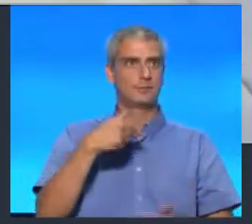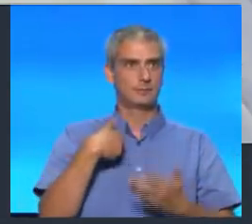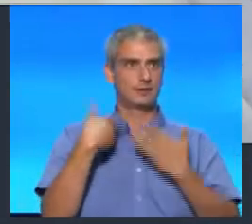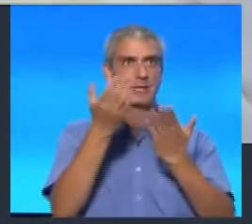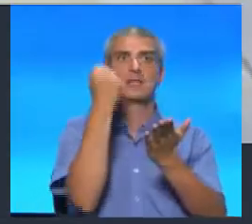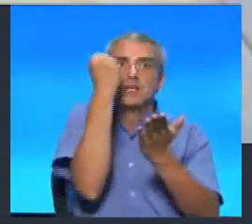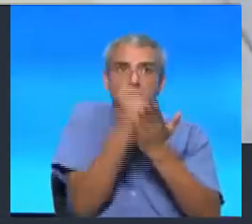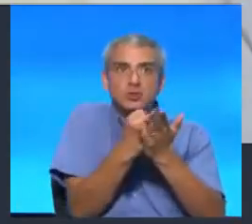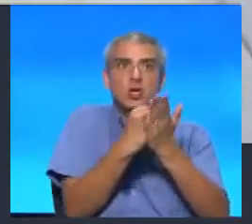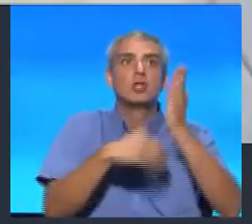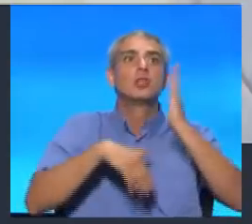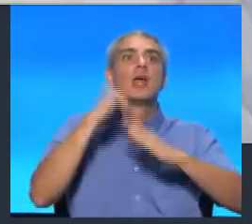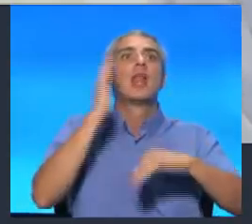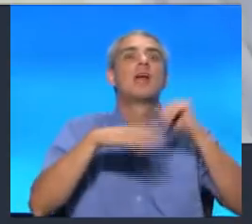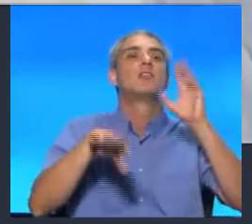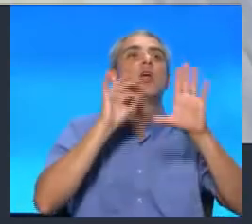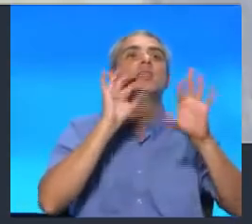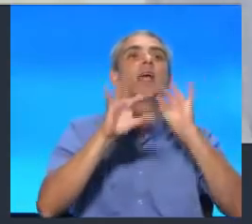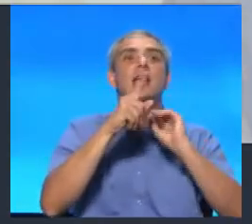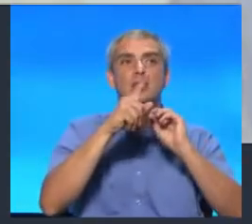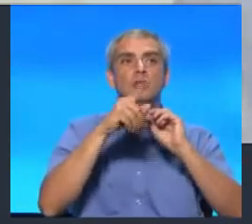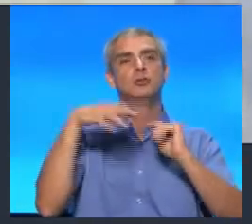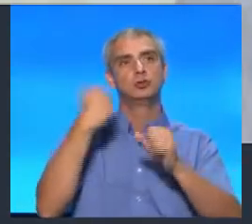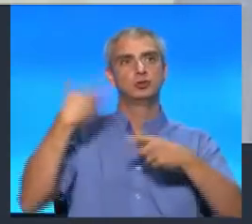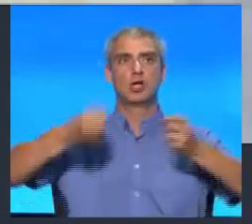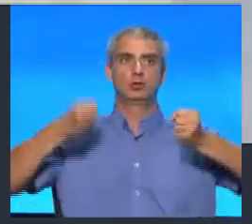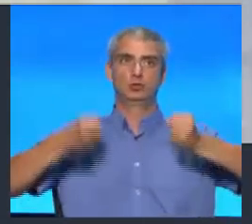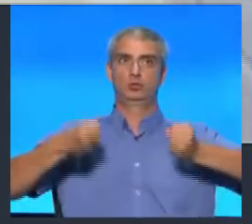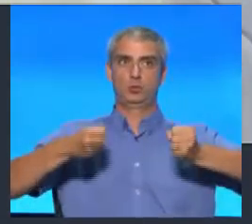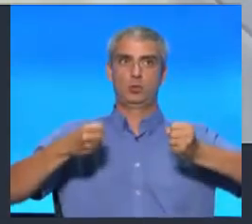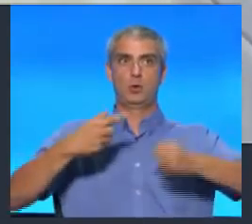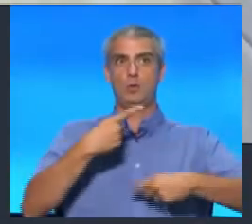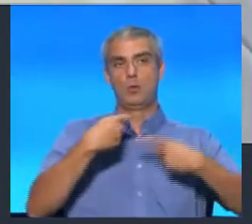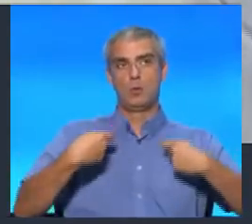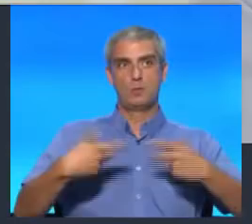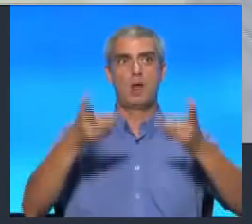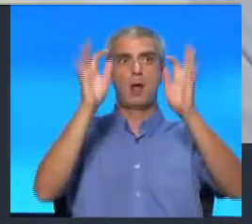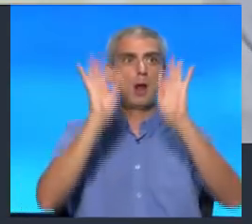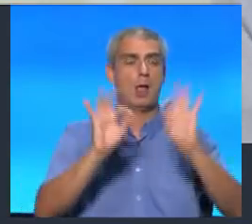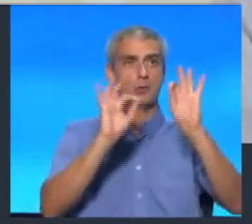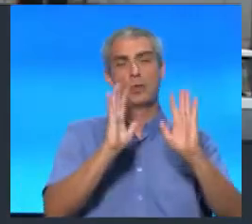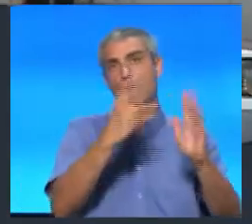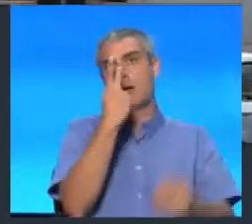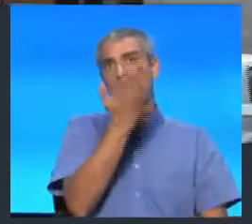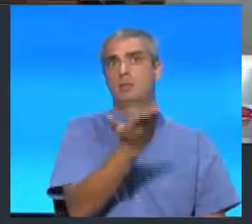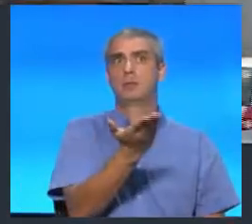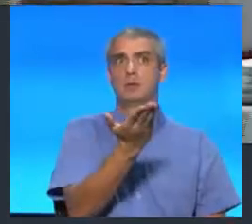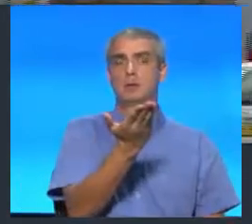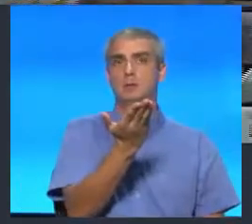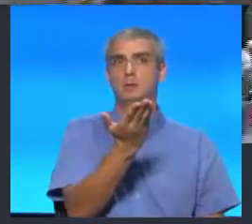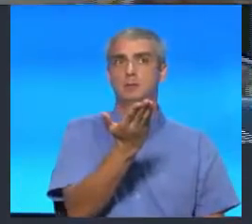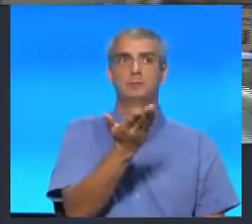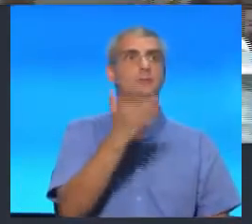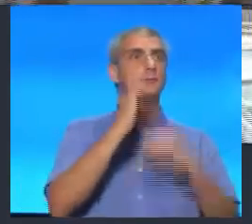רישיון לבנות קניון שישמש כשוק. אז הוא מכר אותו לחנויות, אז ככה זה נראה. נבנה